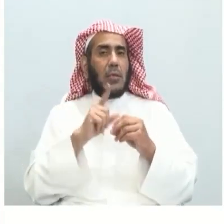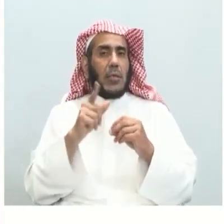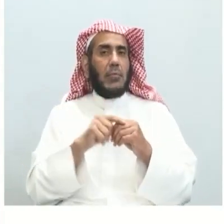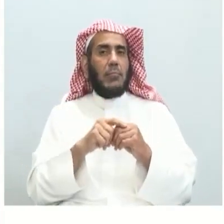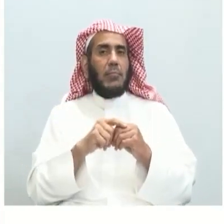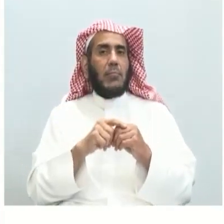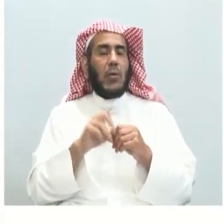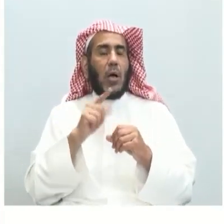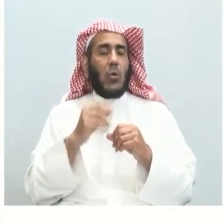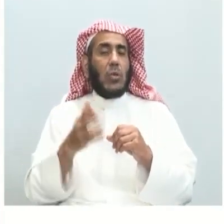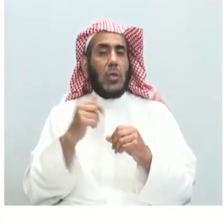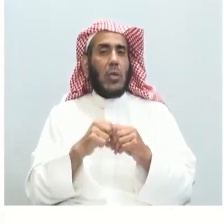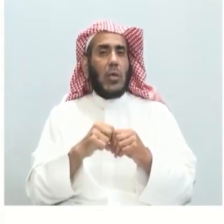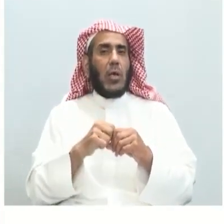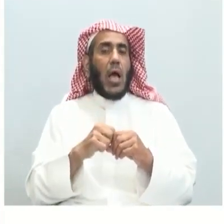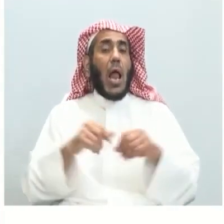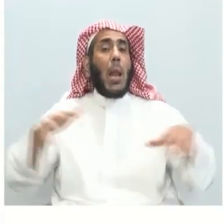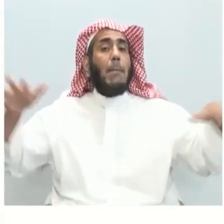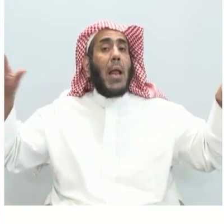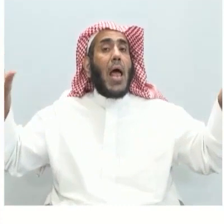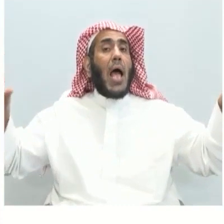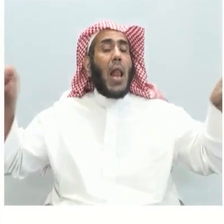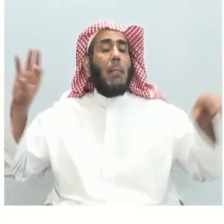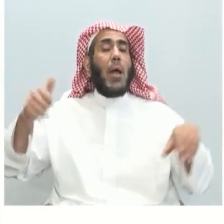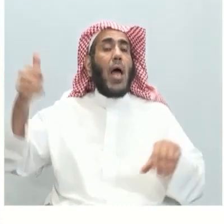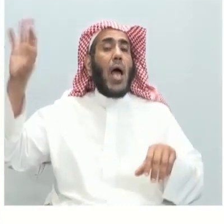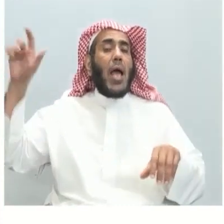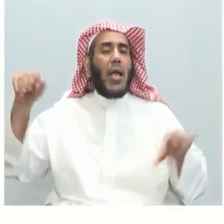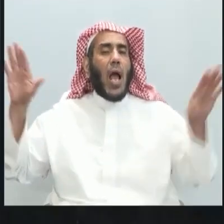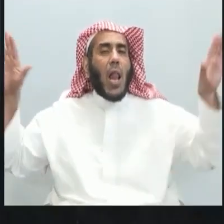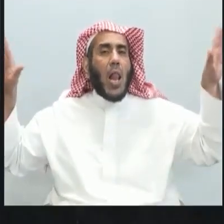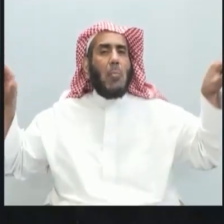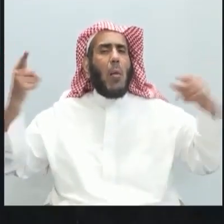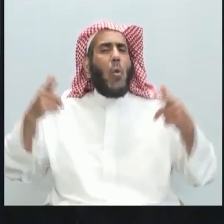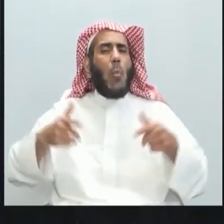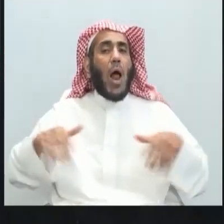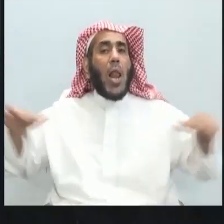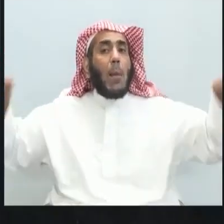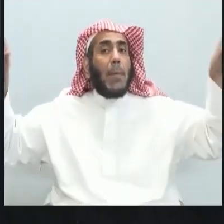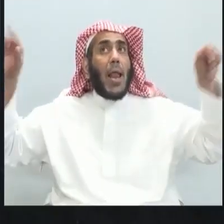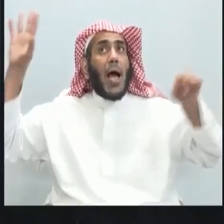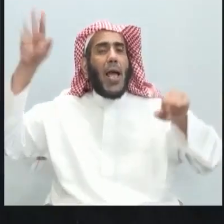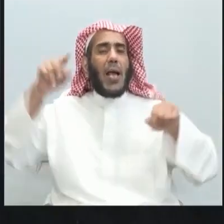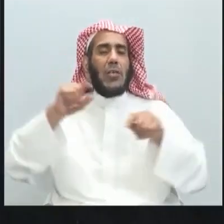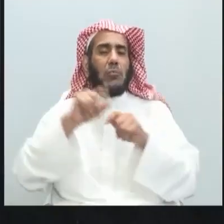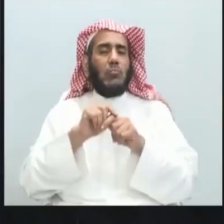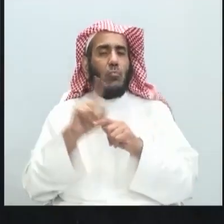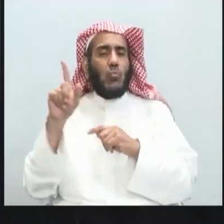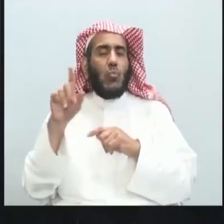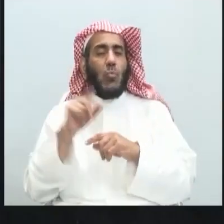ايضا قوله تعالى الملائكه ما المراد بالملائكه او من هم الملائكه احسنتم